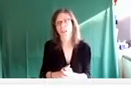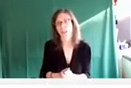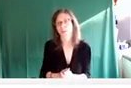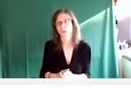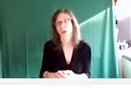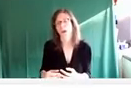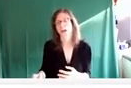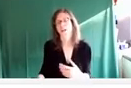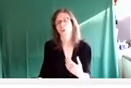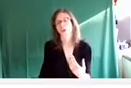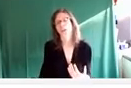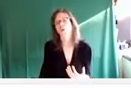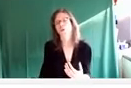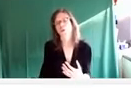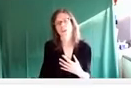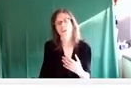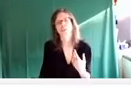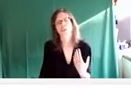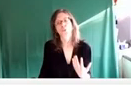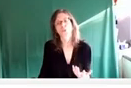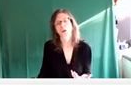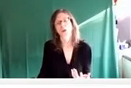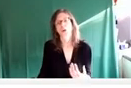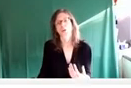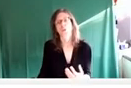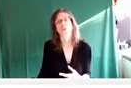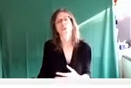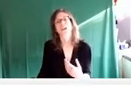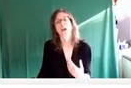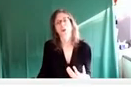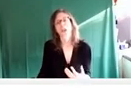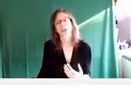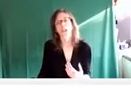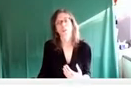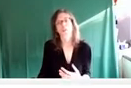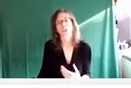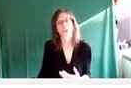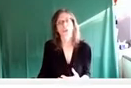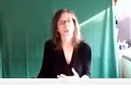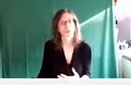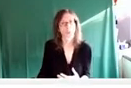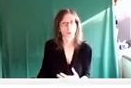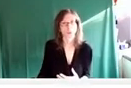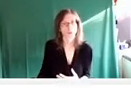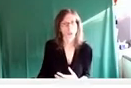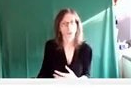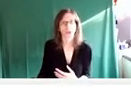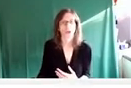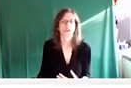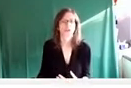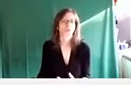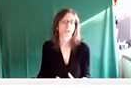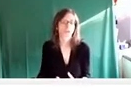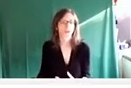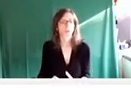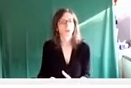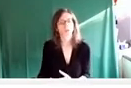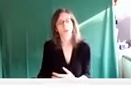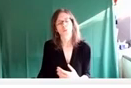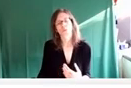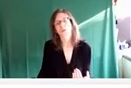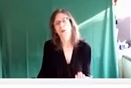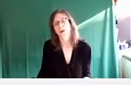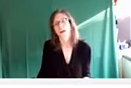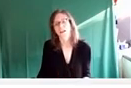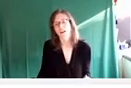des équipes, explorer des outils plus élaborés comme GitHub, ça peut être utile. Si vous ne connaissez pas,